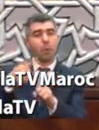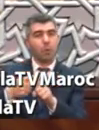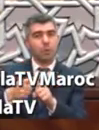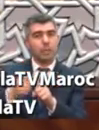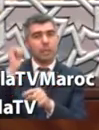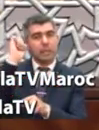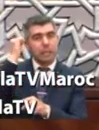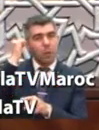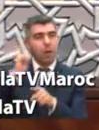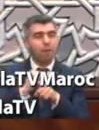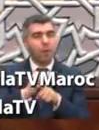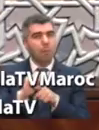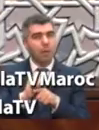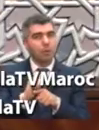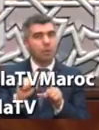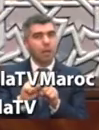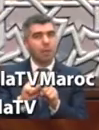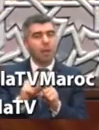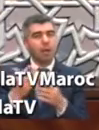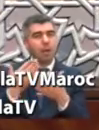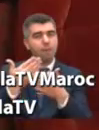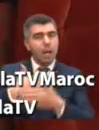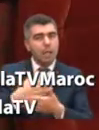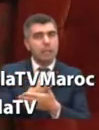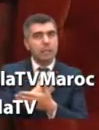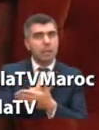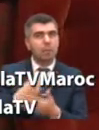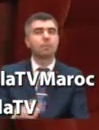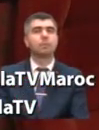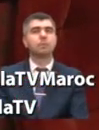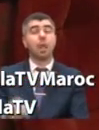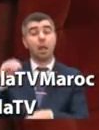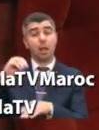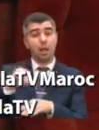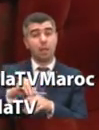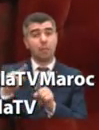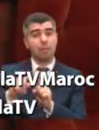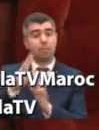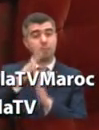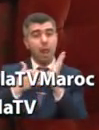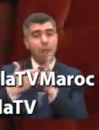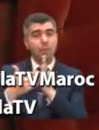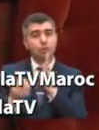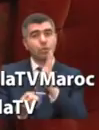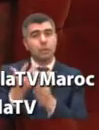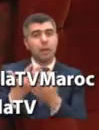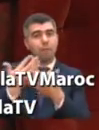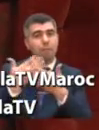الخاص بالتكفل بالمستعجلات كيهم الأطر الطبية والشبه الطبية، هناك تنظيم المسار المهني للعاملين في مجال